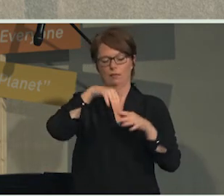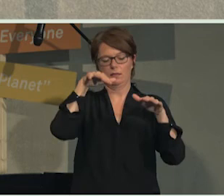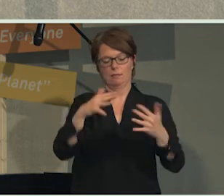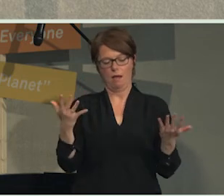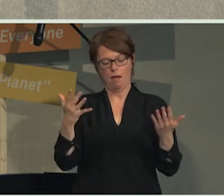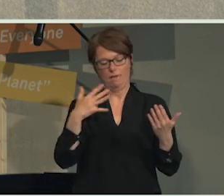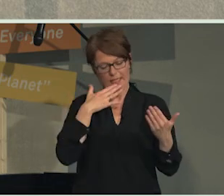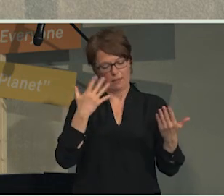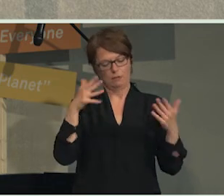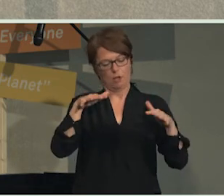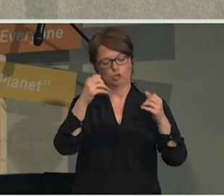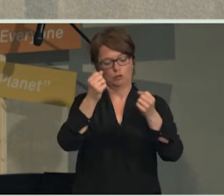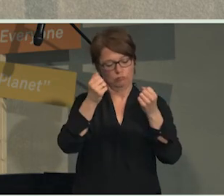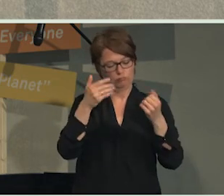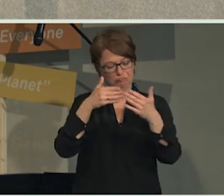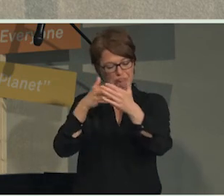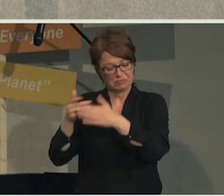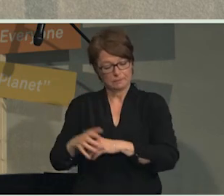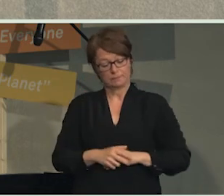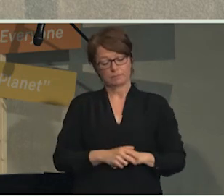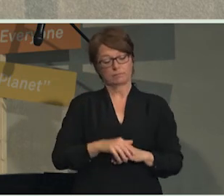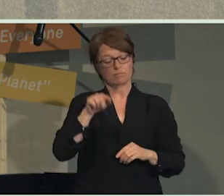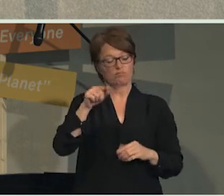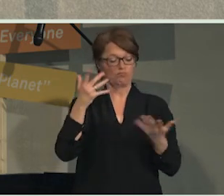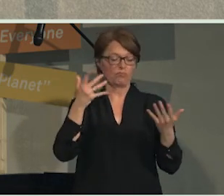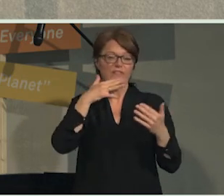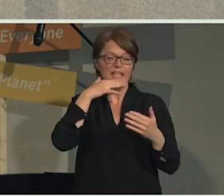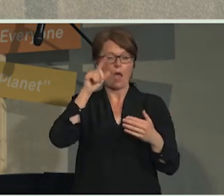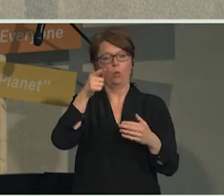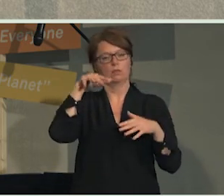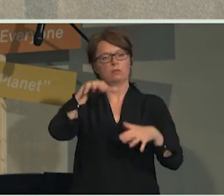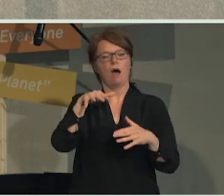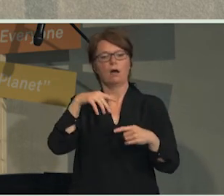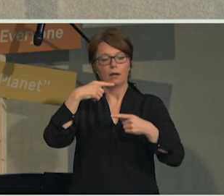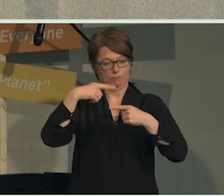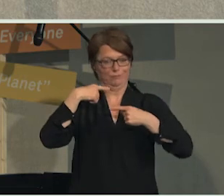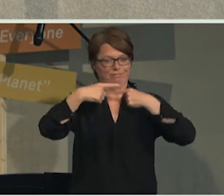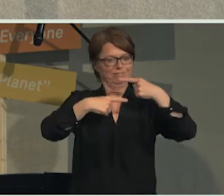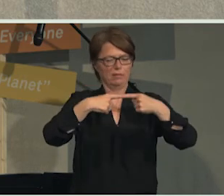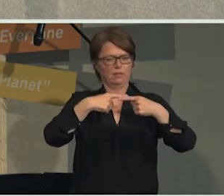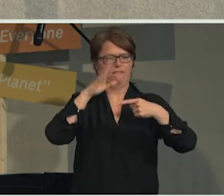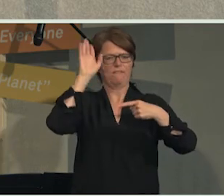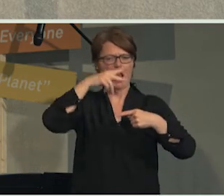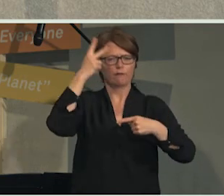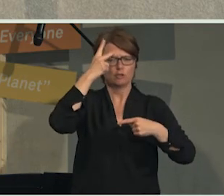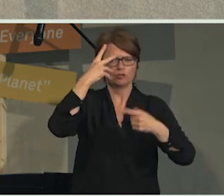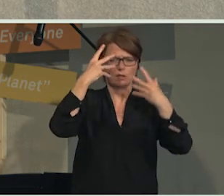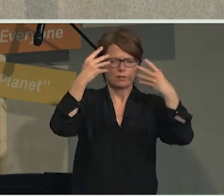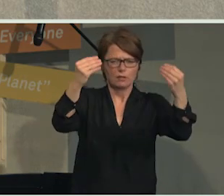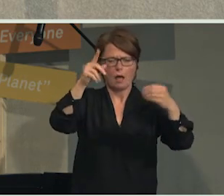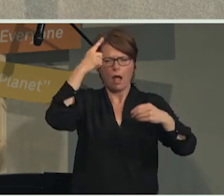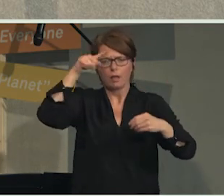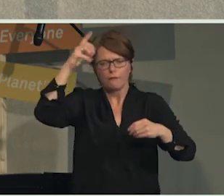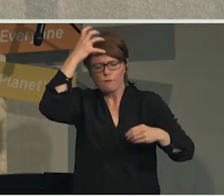Diversity-Begriff subsumieren, der nur Inklusion meint, Antirassismus ausschließlich als ein Problem